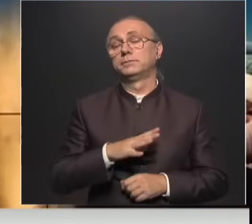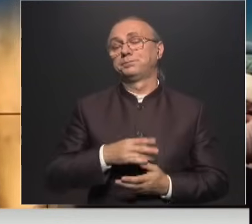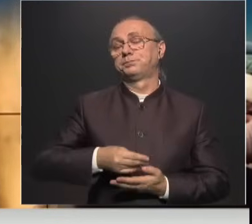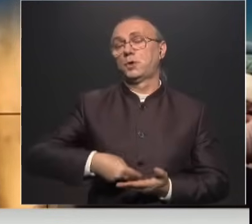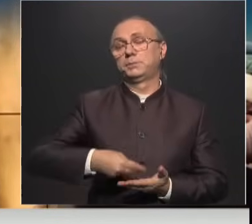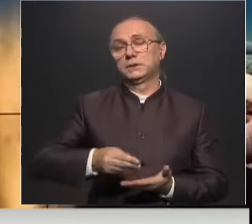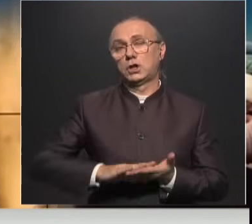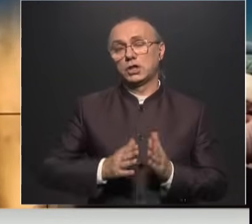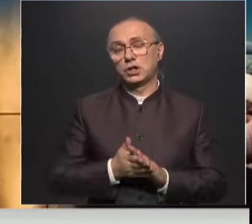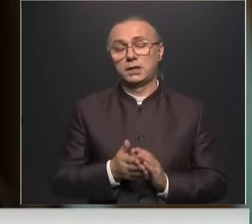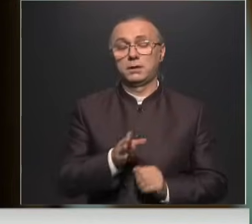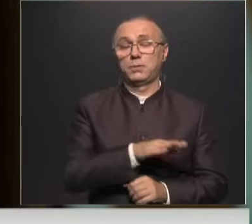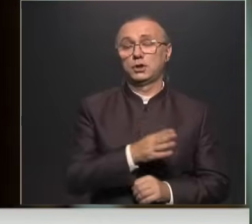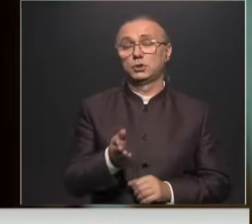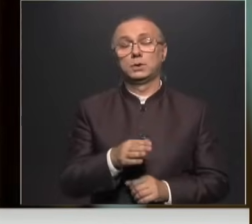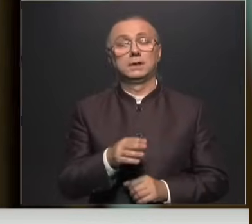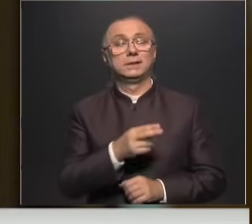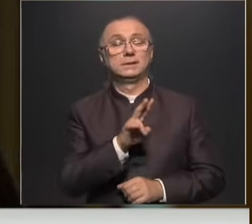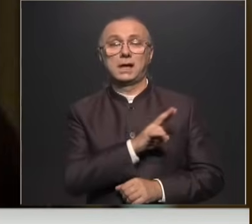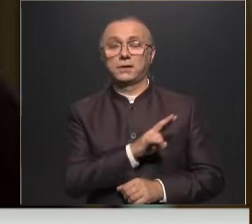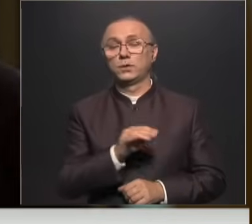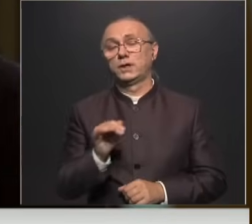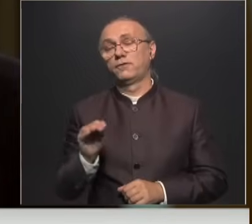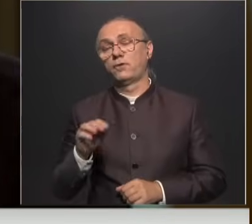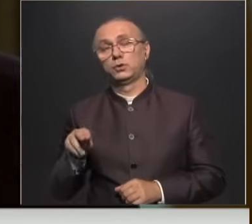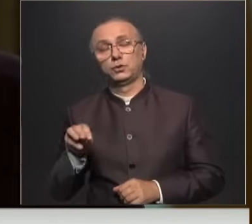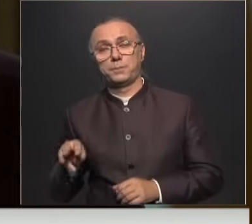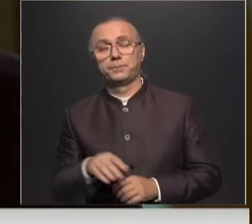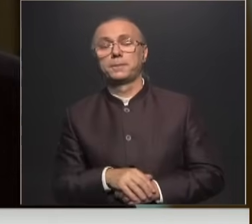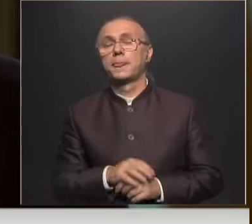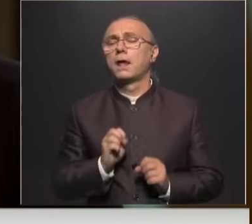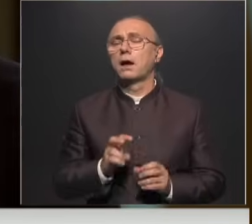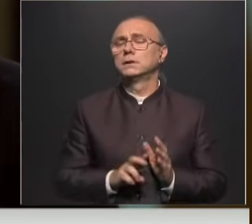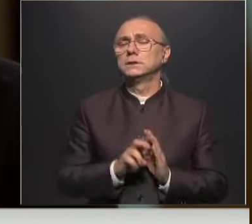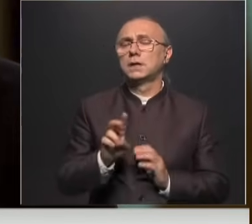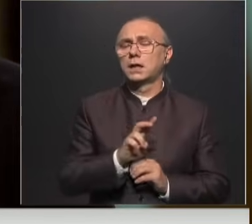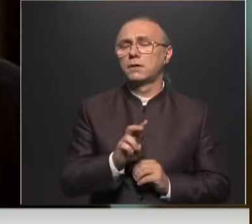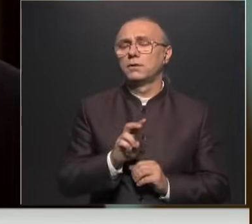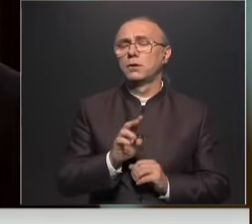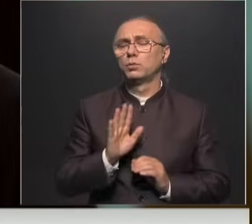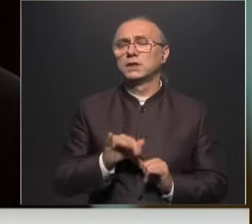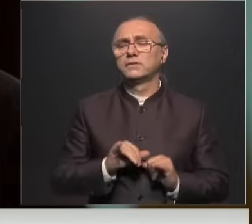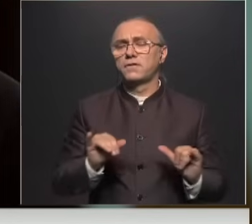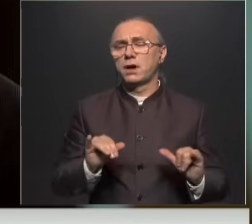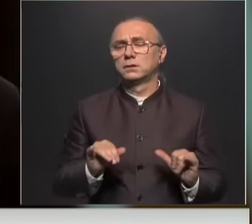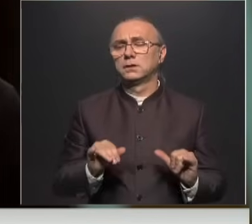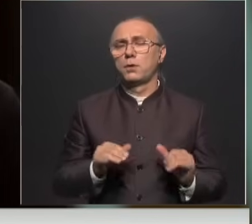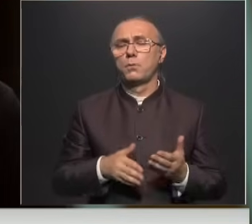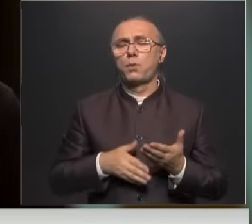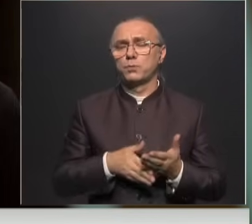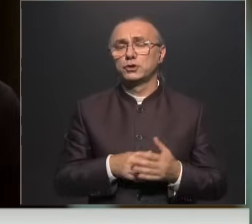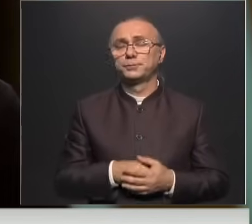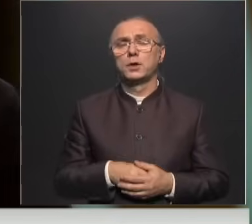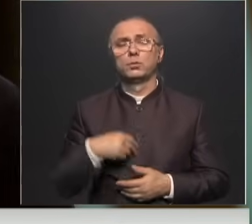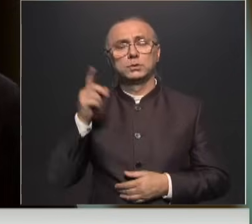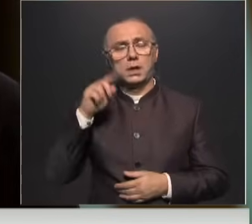Синодальным отделом по благотворительности. Что обсуждалось на встрече и как церковь будет развивать свою помощь, узнаем у главного врача церковной больницы святителя